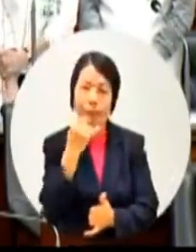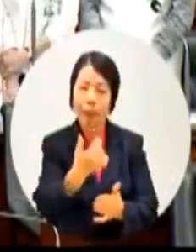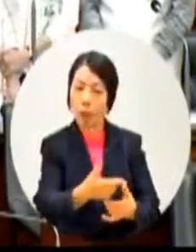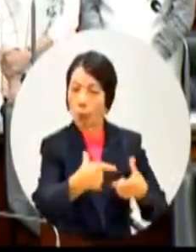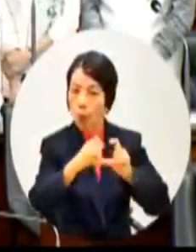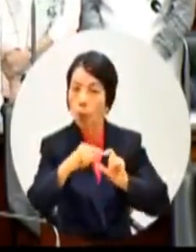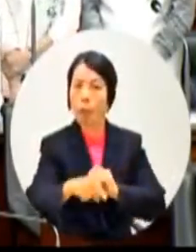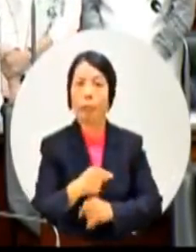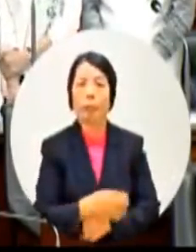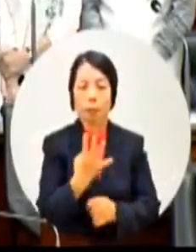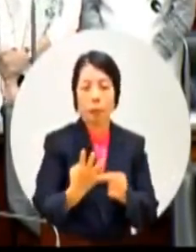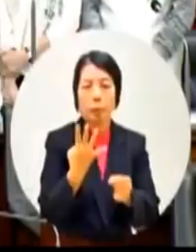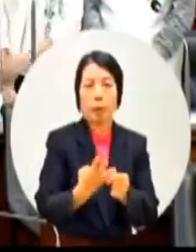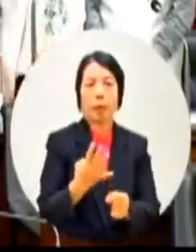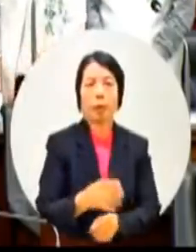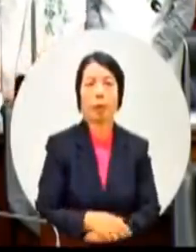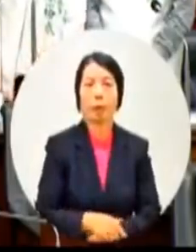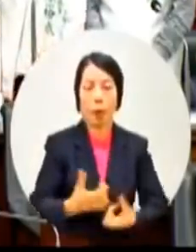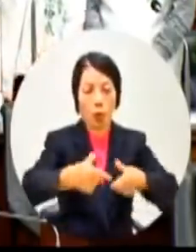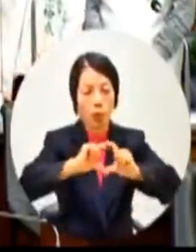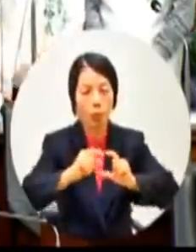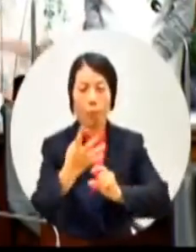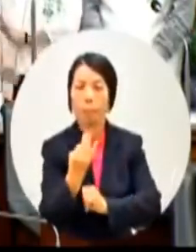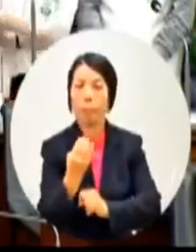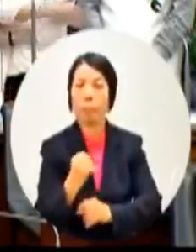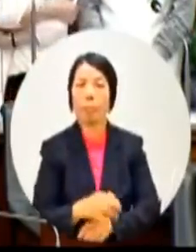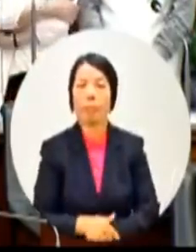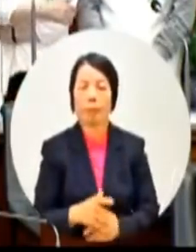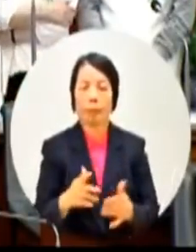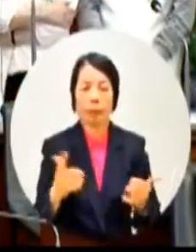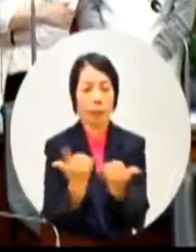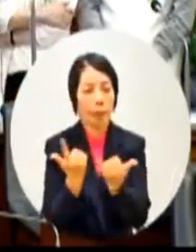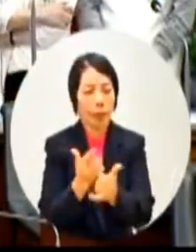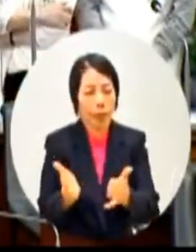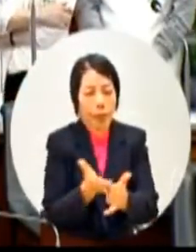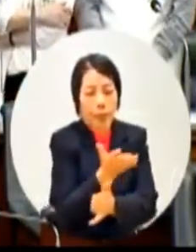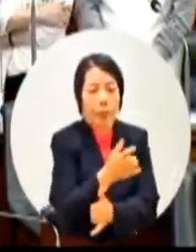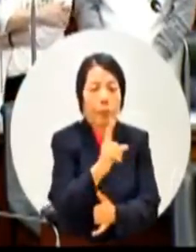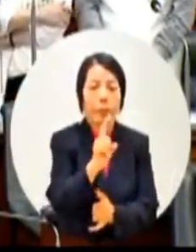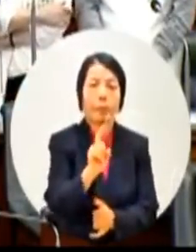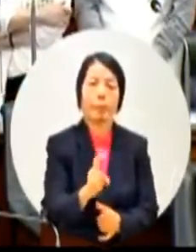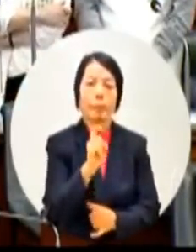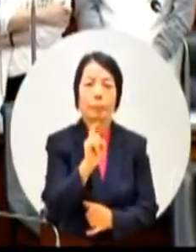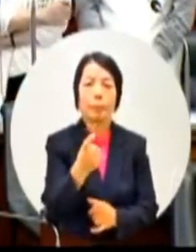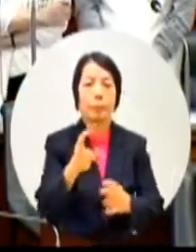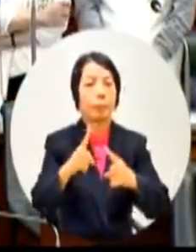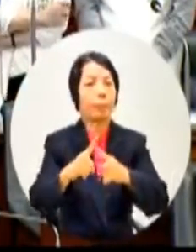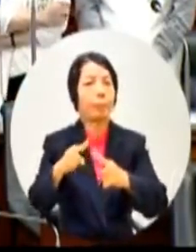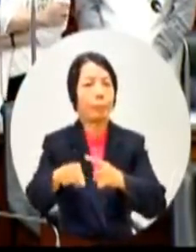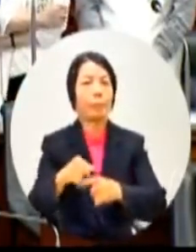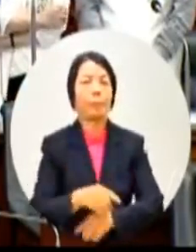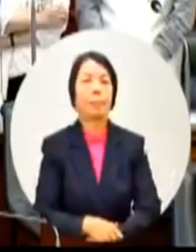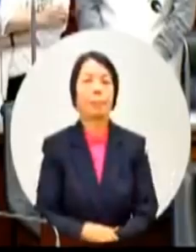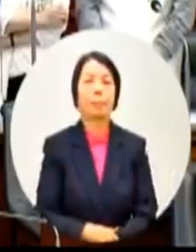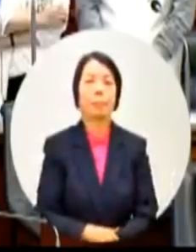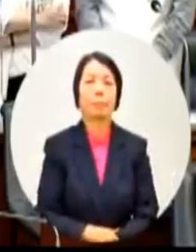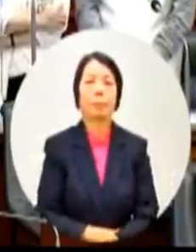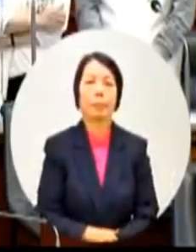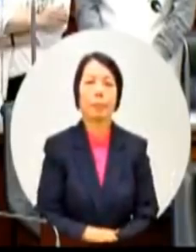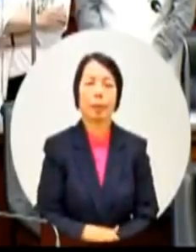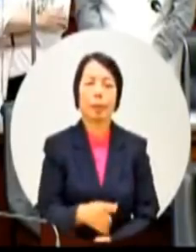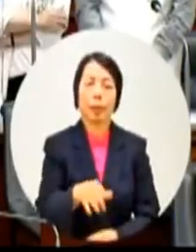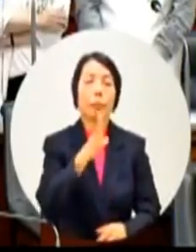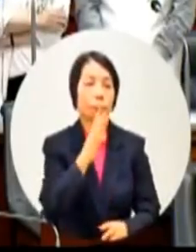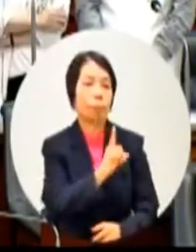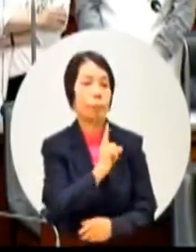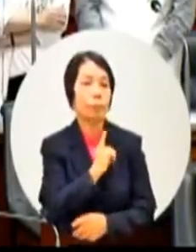济？北漂转来爱十万啦，北漂转来十万哦。因为你这是你开的，那我